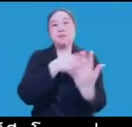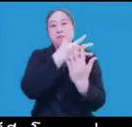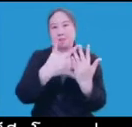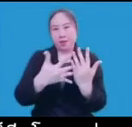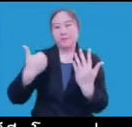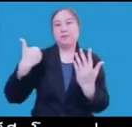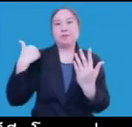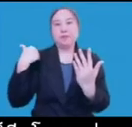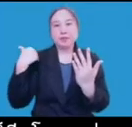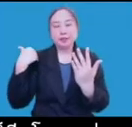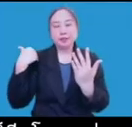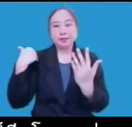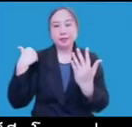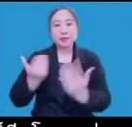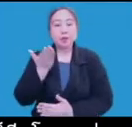ายที่จะ